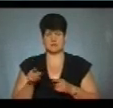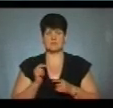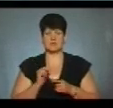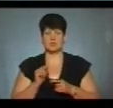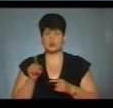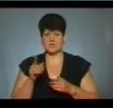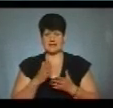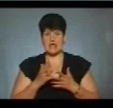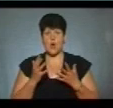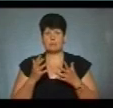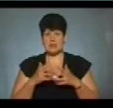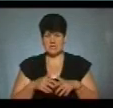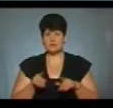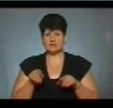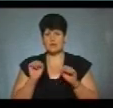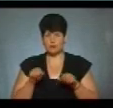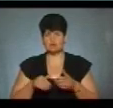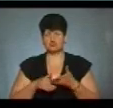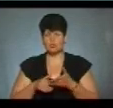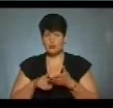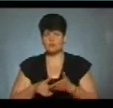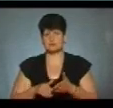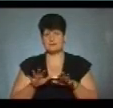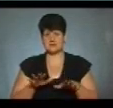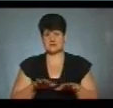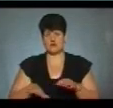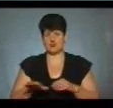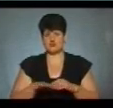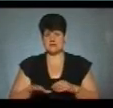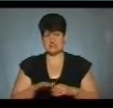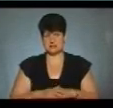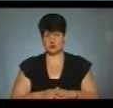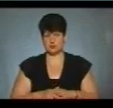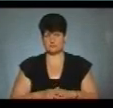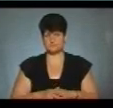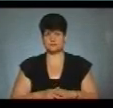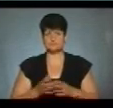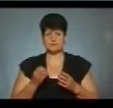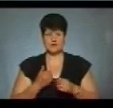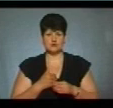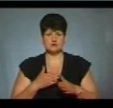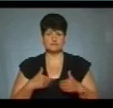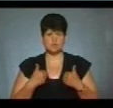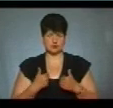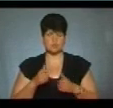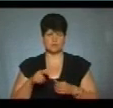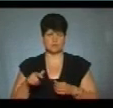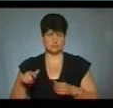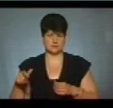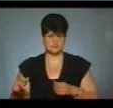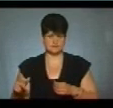в них є обладнання, і вони, звісно, можуть допомогти місцевому населенню. Ще хочу звернутися до самих